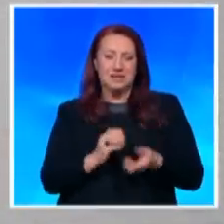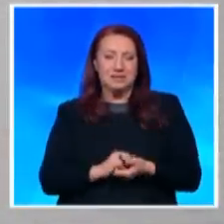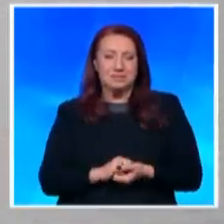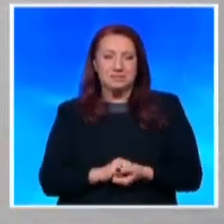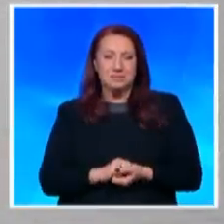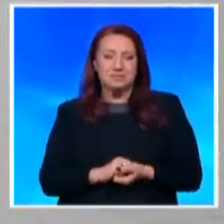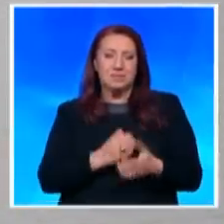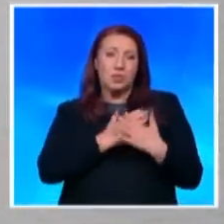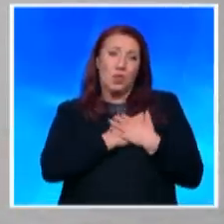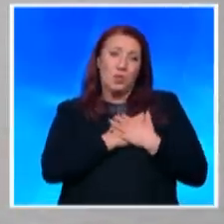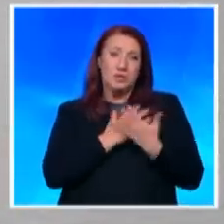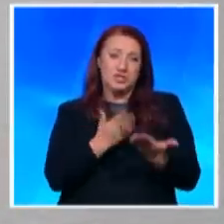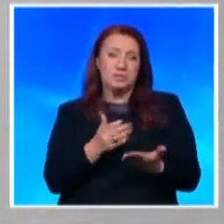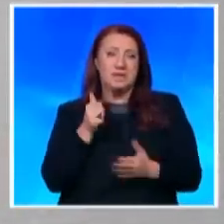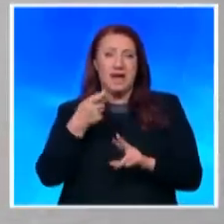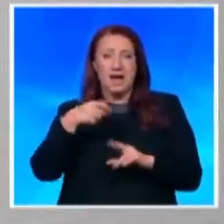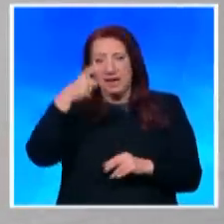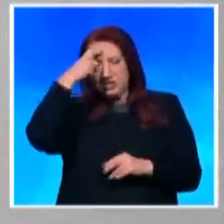Обичам те, Айче, обичам те, мамо.